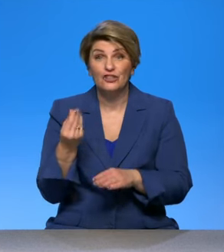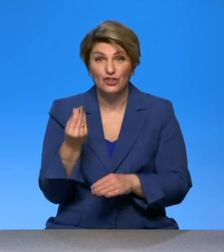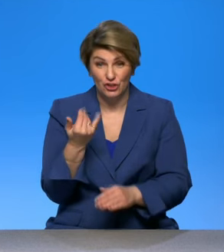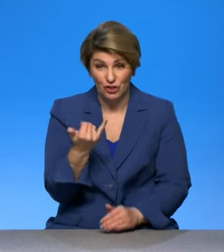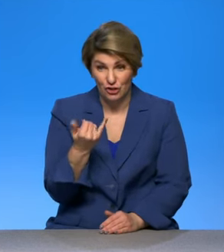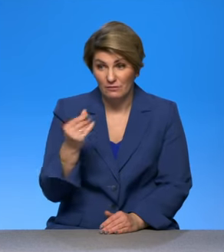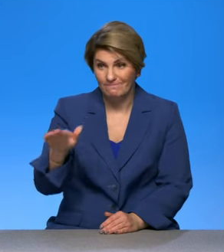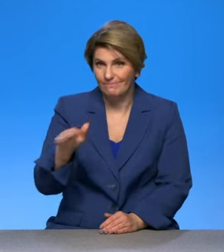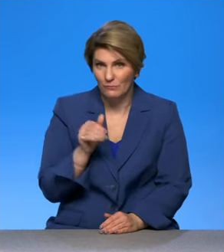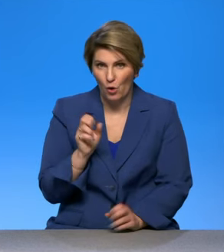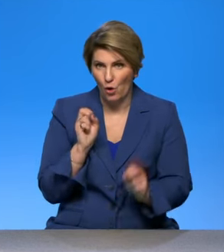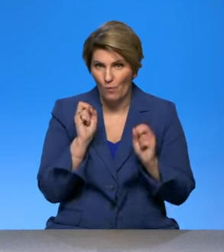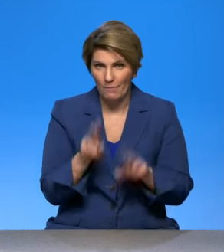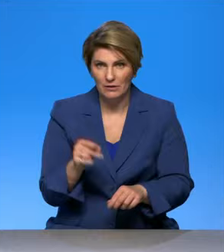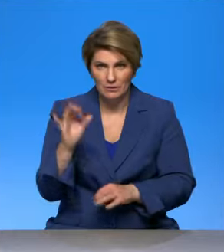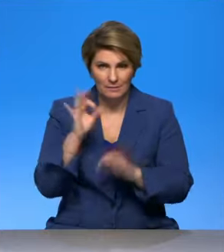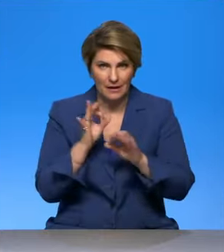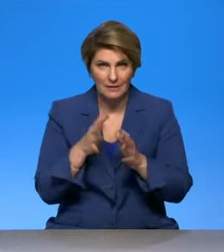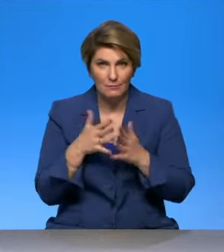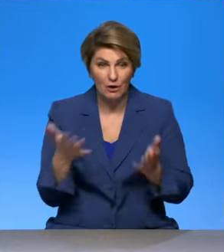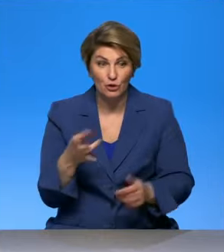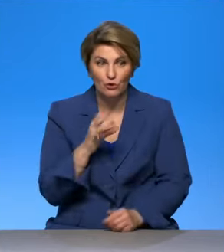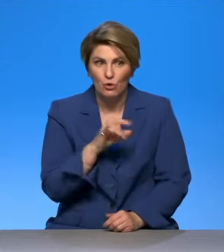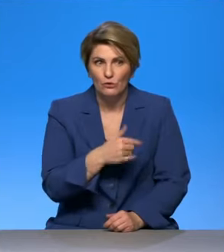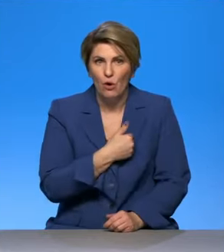высокие ставки. Но вот очень хочет отпраздновать Новый год. У него